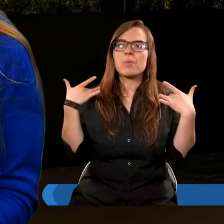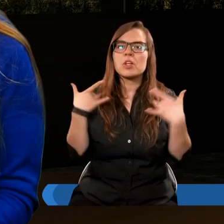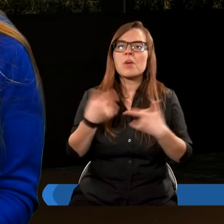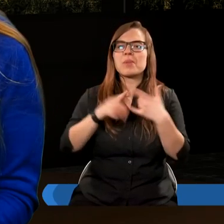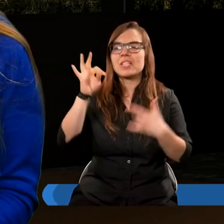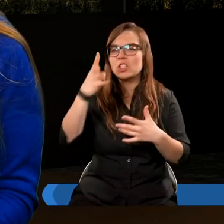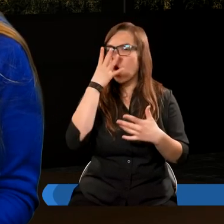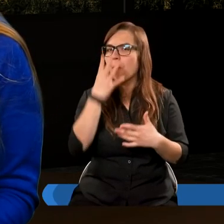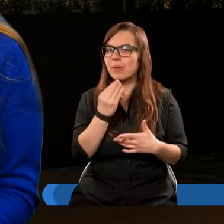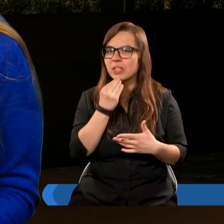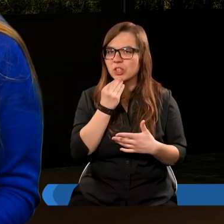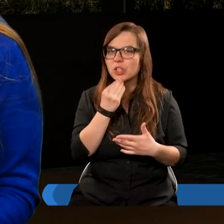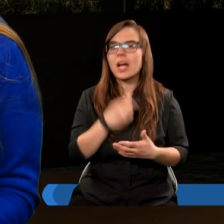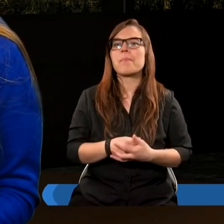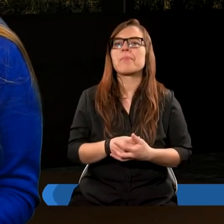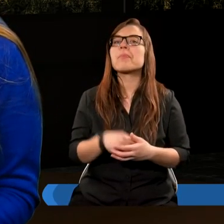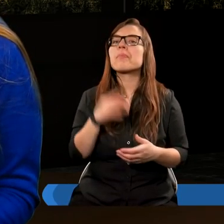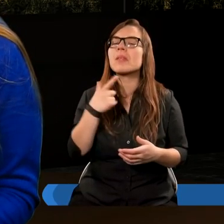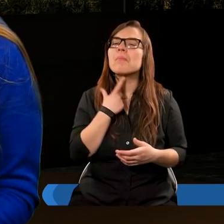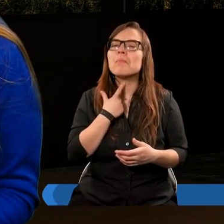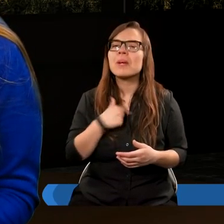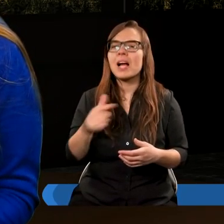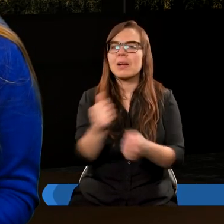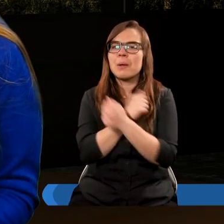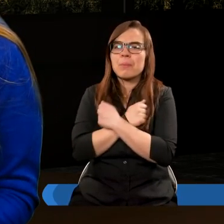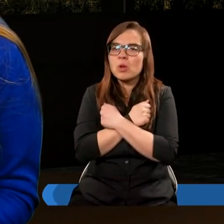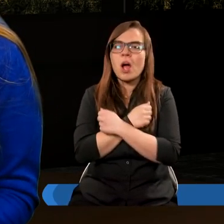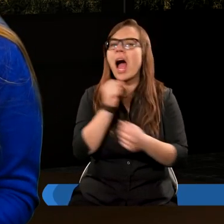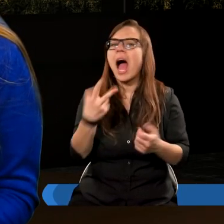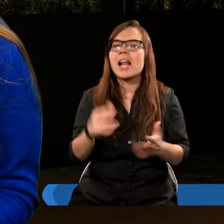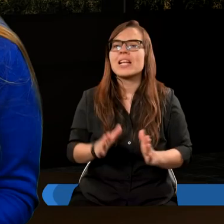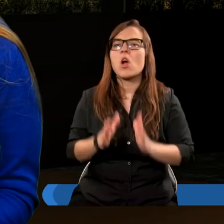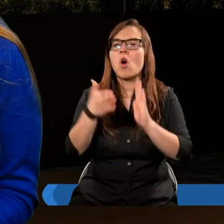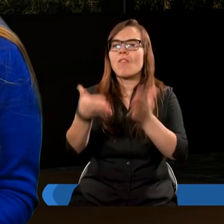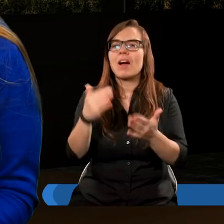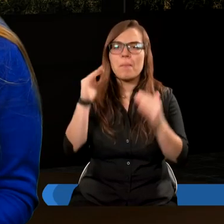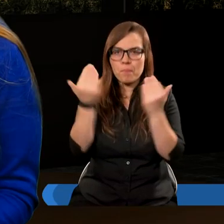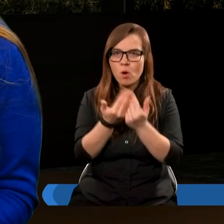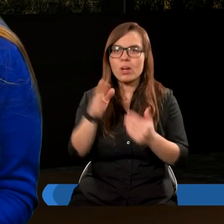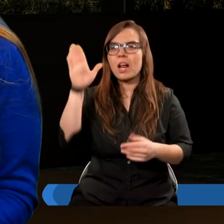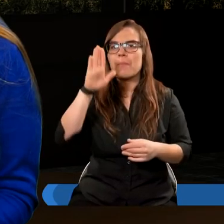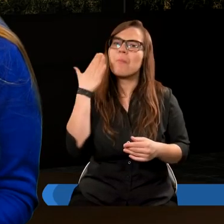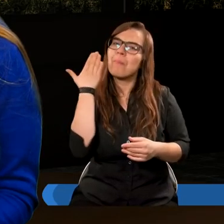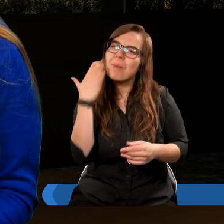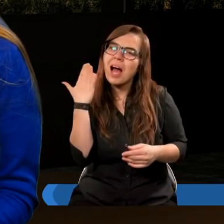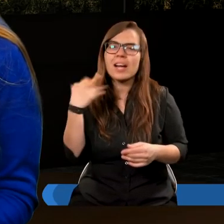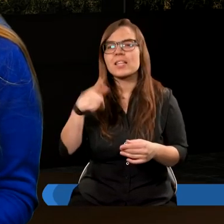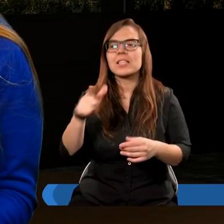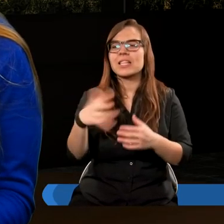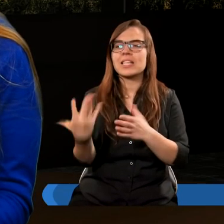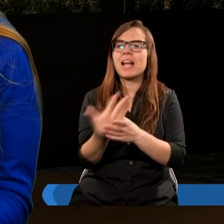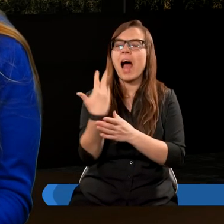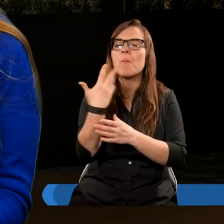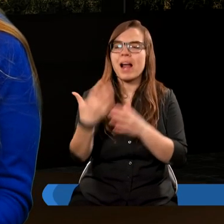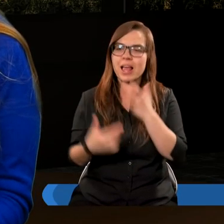Jego obliczem. Pragnę bowiem miłosierdzia, a nie ofiary i poznania Boga bardziej niż całopalenia.